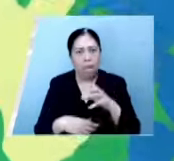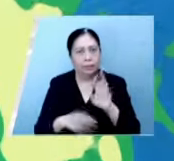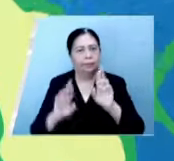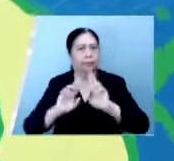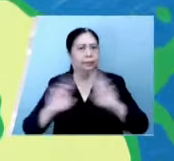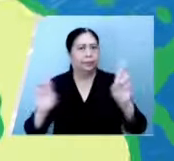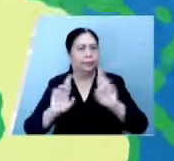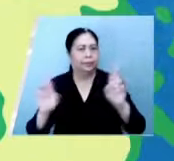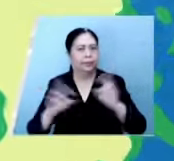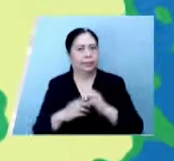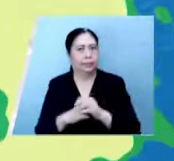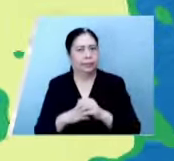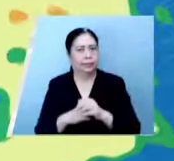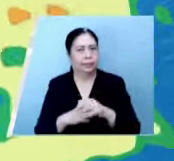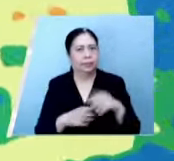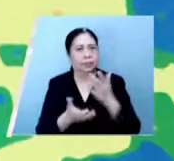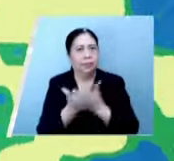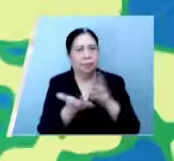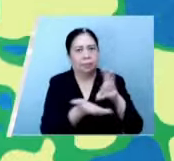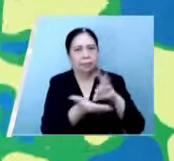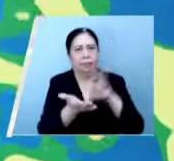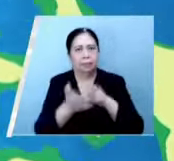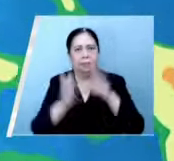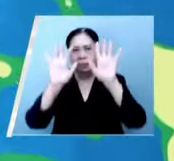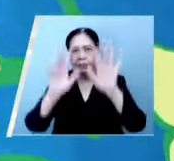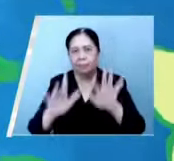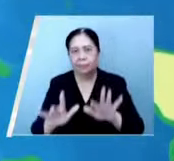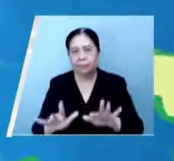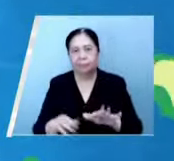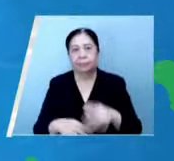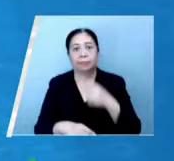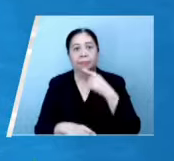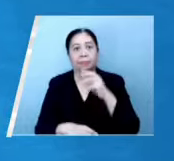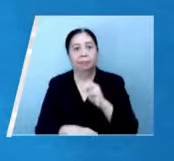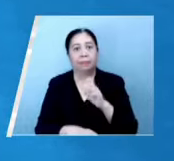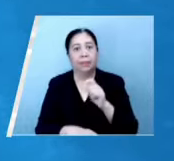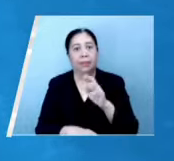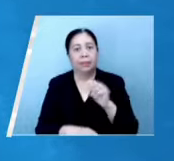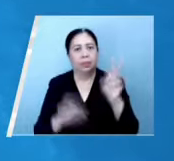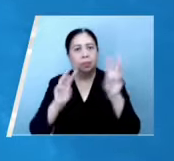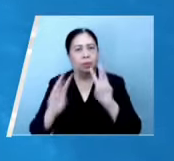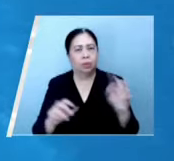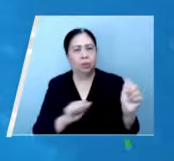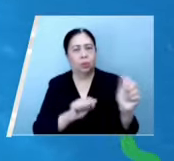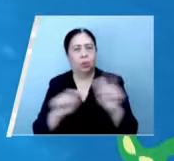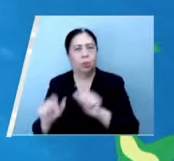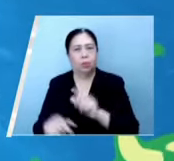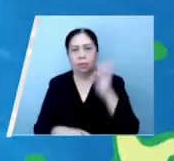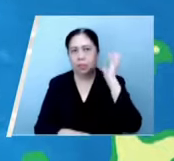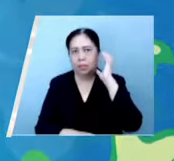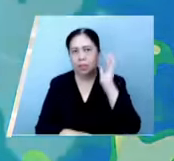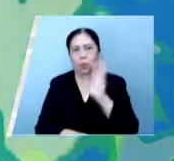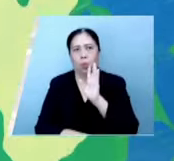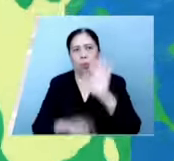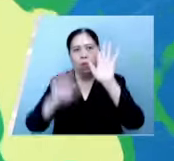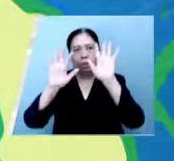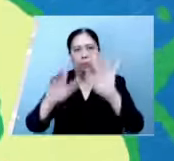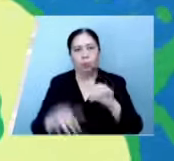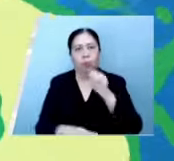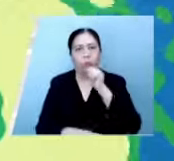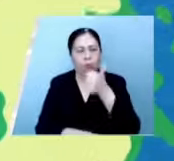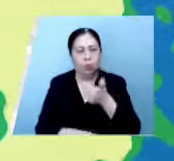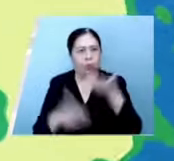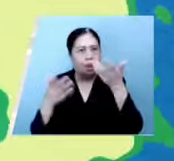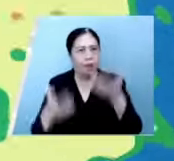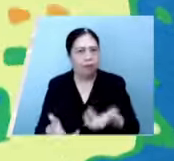mga pag-ulan sa ilang bahagi ng bansa. Base sa datos ng Metro Weather, halos buong Mindanao ay uulanin bukas. Heavy to intense